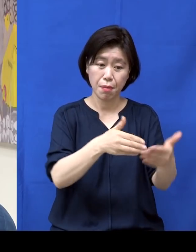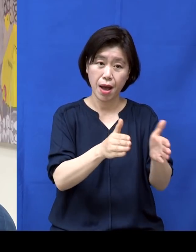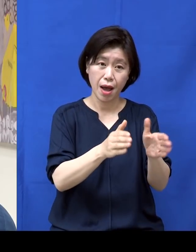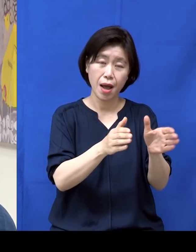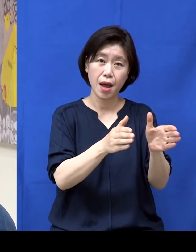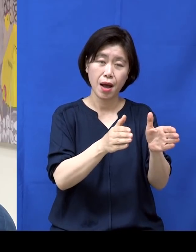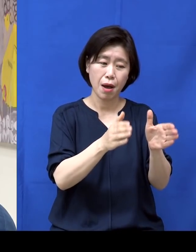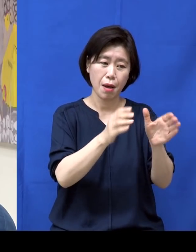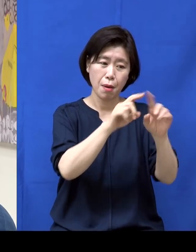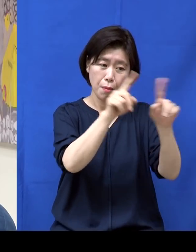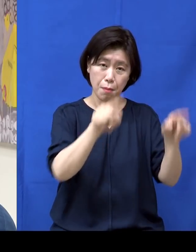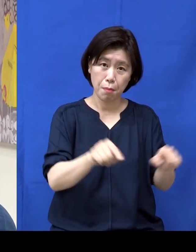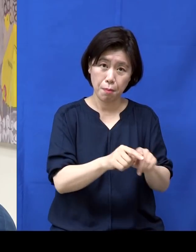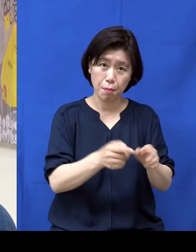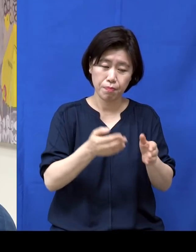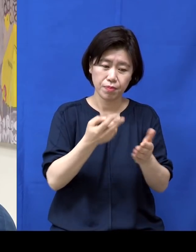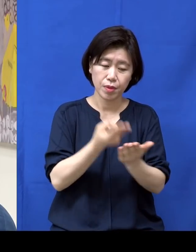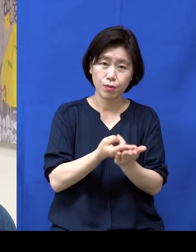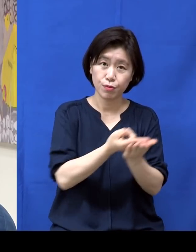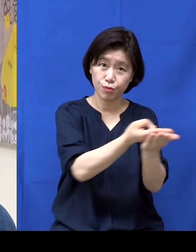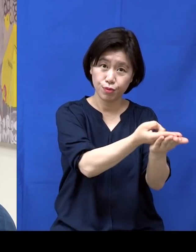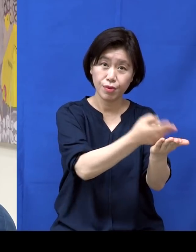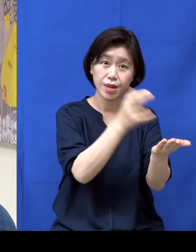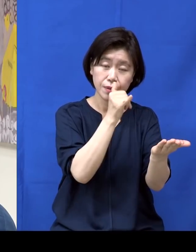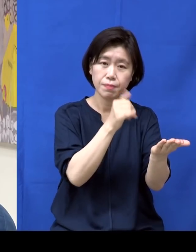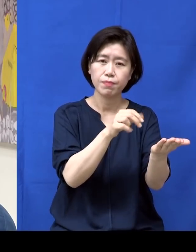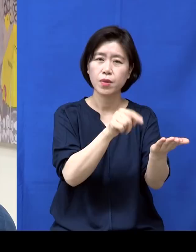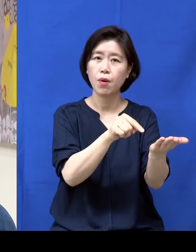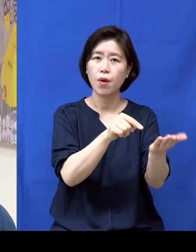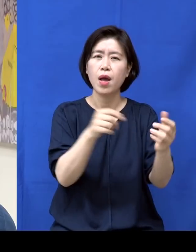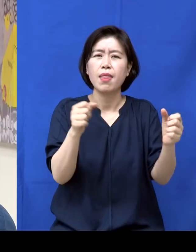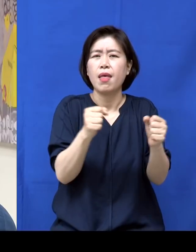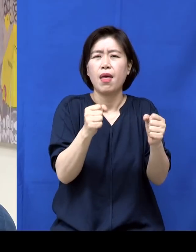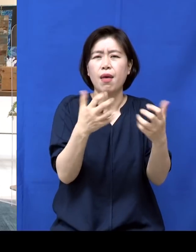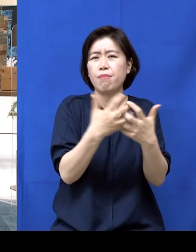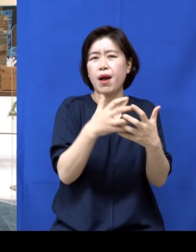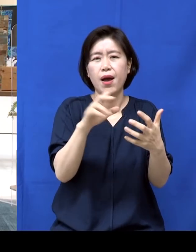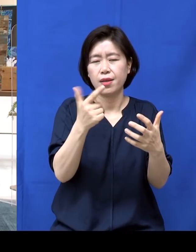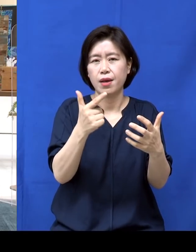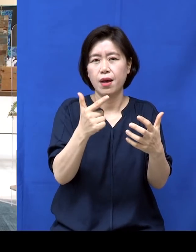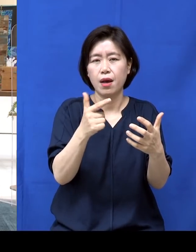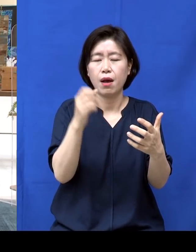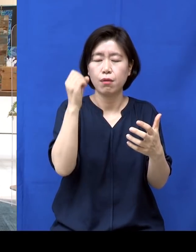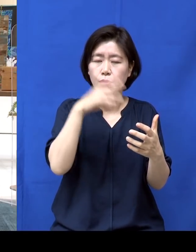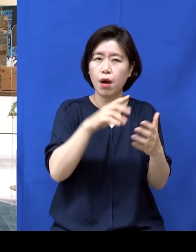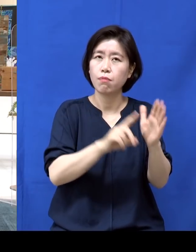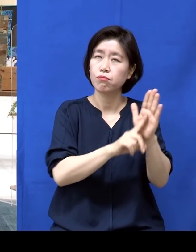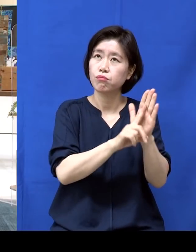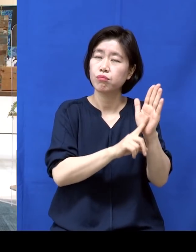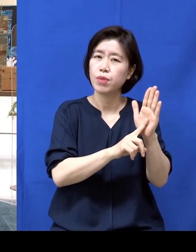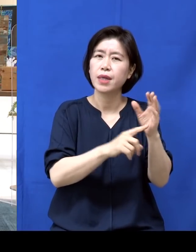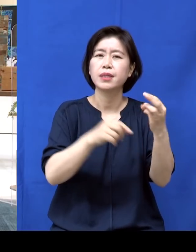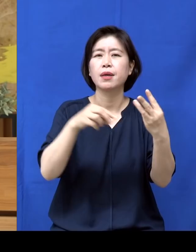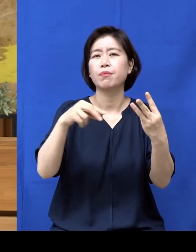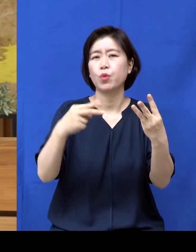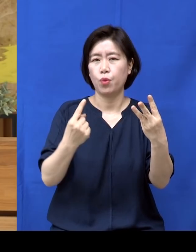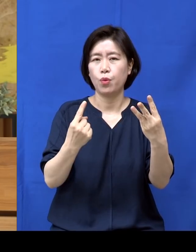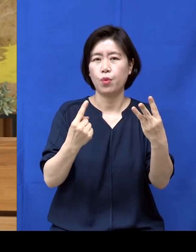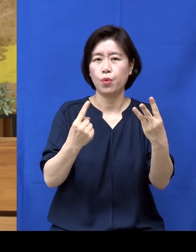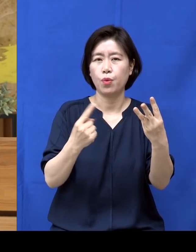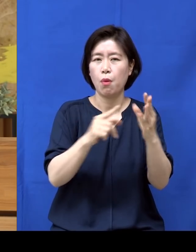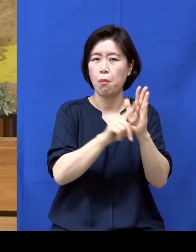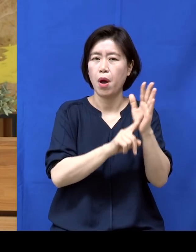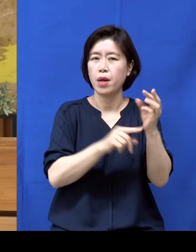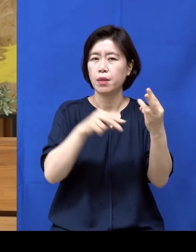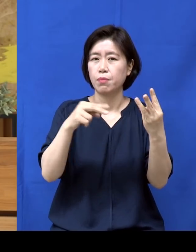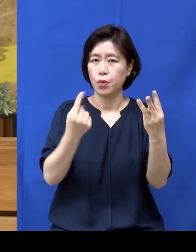알고 계시는데 네. 냉동고가 아니라 한 냉장. 3도 정도 되는 냉장실이에요. 예. 왜냐하면 얼려서는 안 되니까 고인은. 그렇죠.